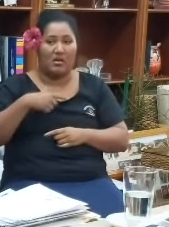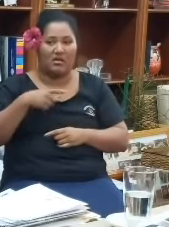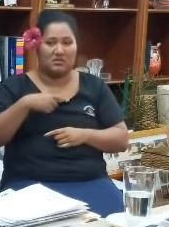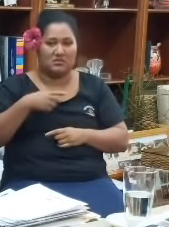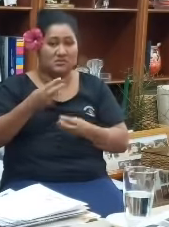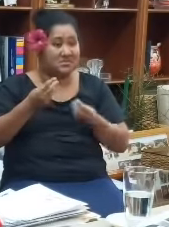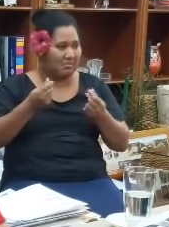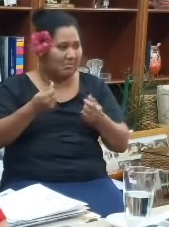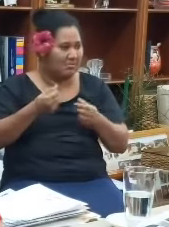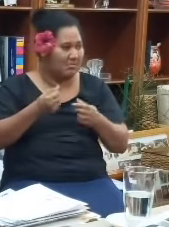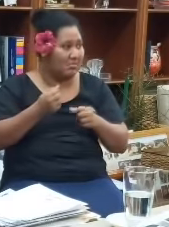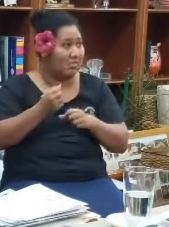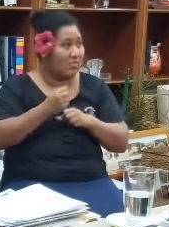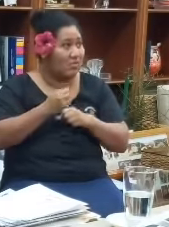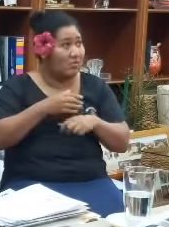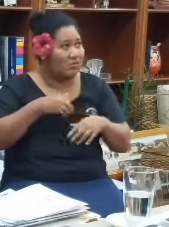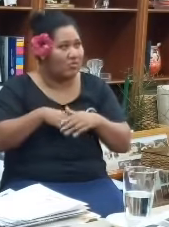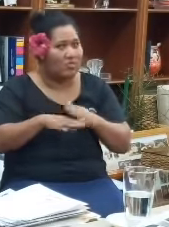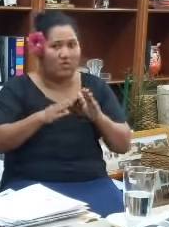le fane.